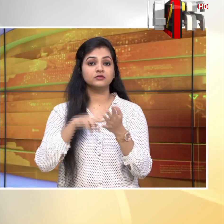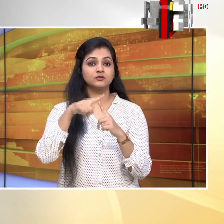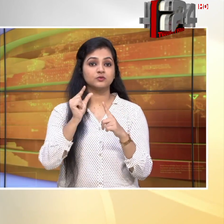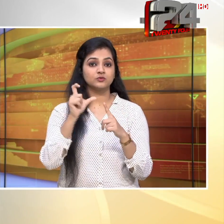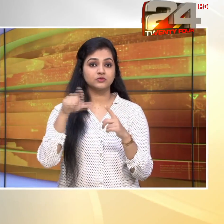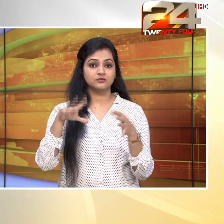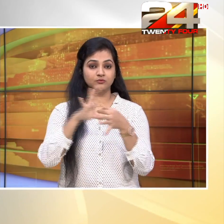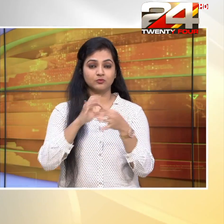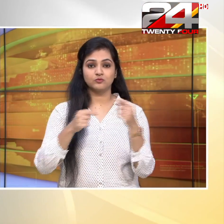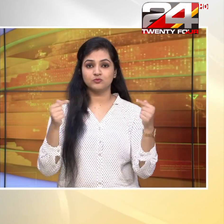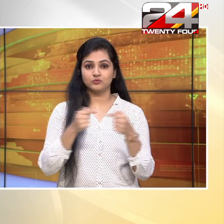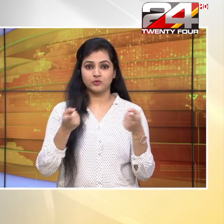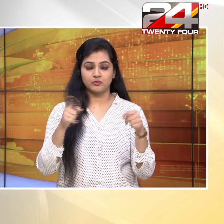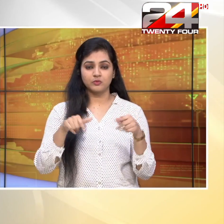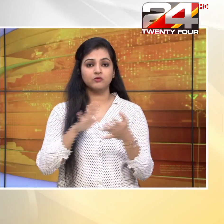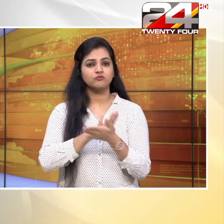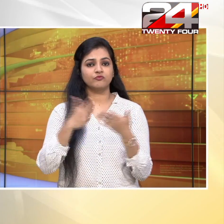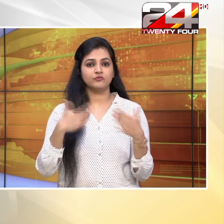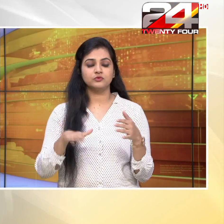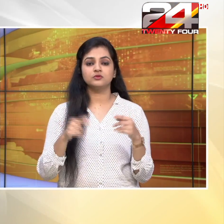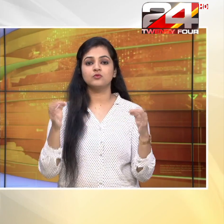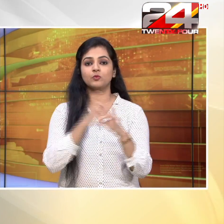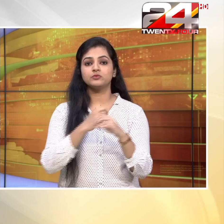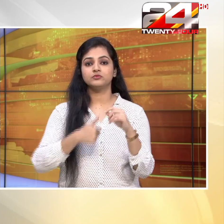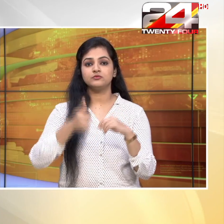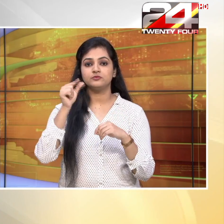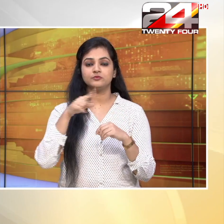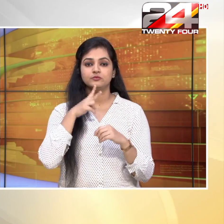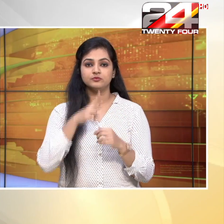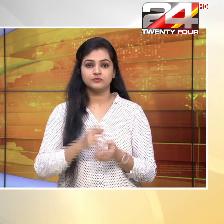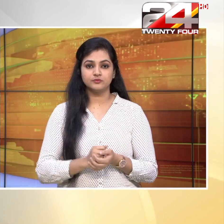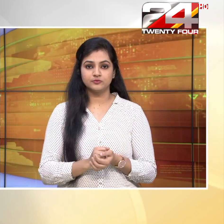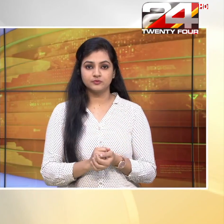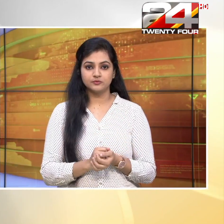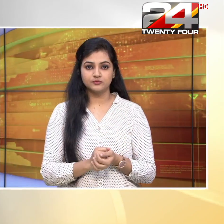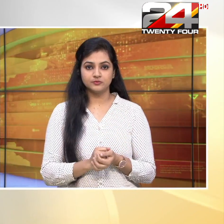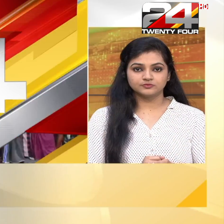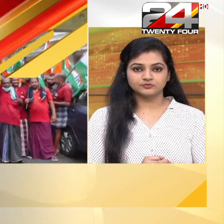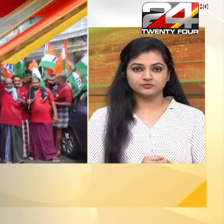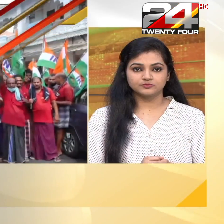INTUC ബന്ധപ്പെട്ടുണ്ടായ വിവാദം അവസാനിച്ചു എന്നായിരുന്നു പ്രതിപക്ഷ നേതാവ് VD സതീശന്റെ പ്രതികരണം.